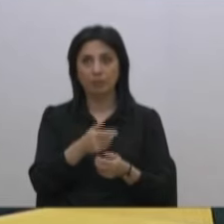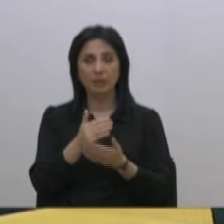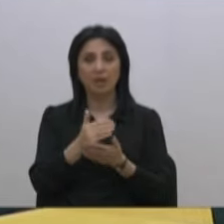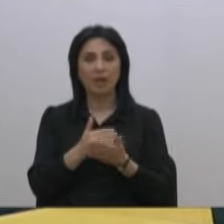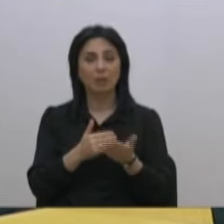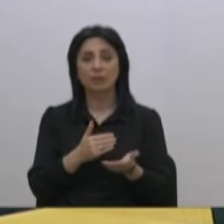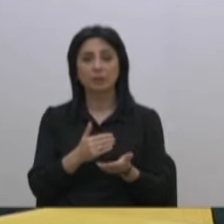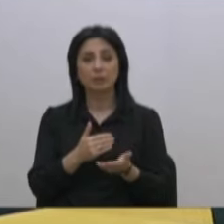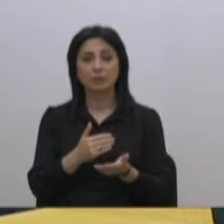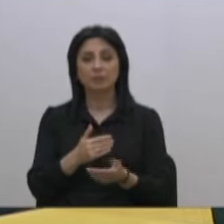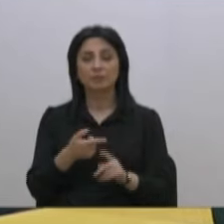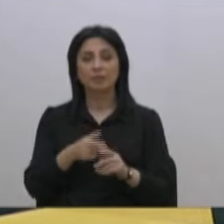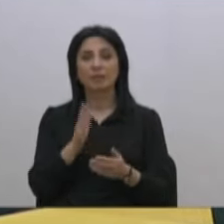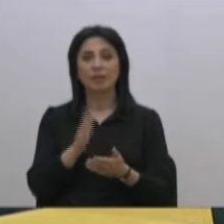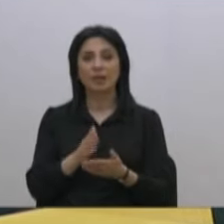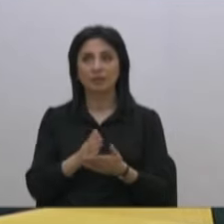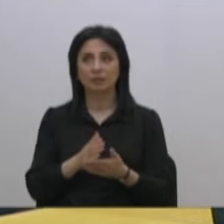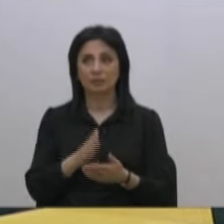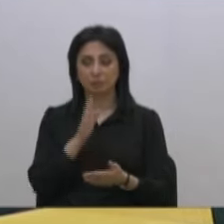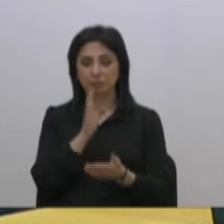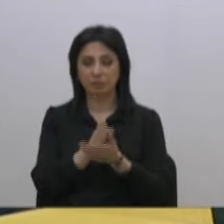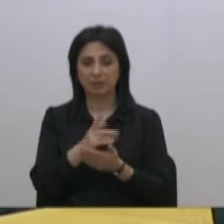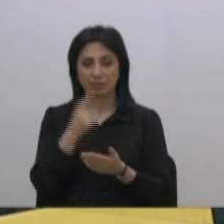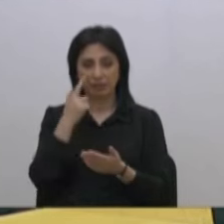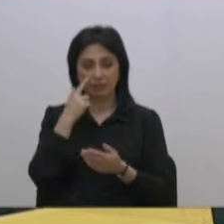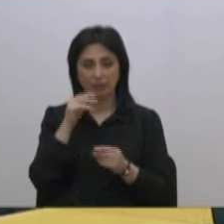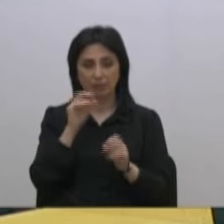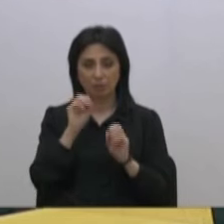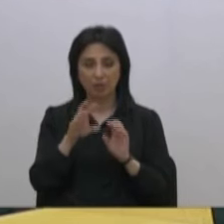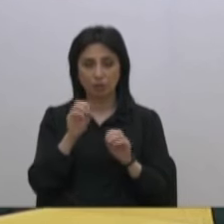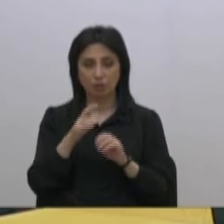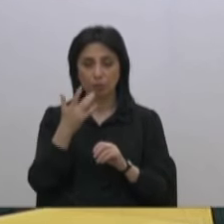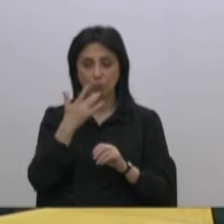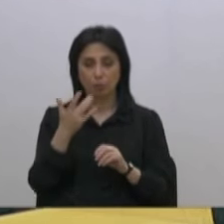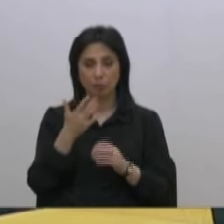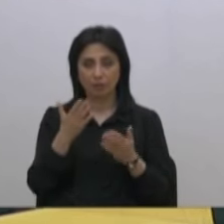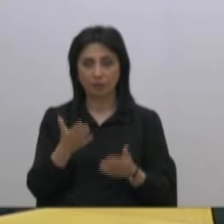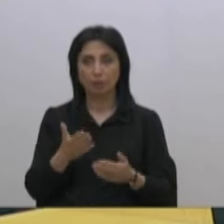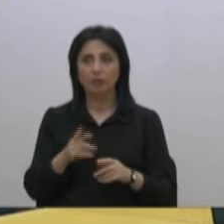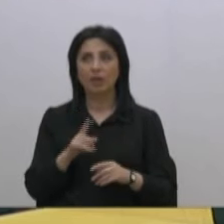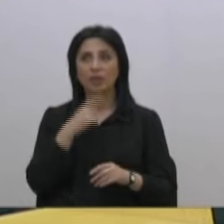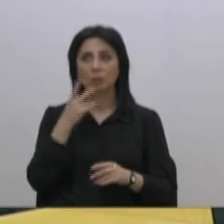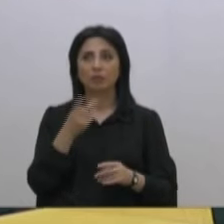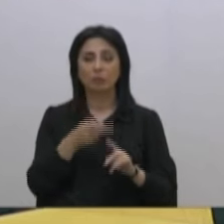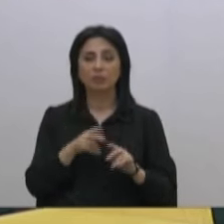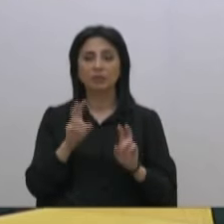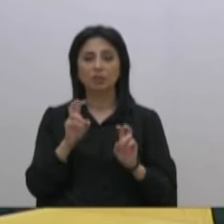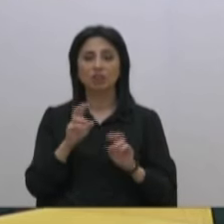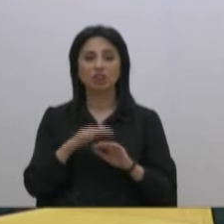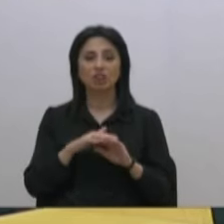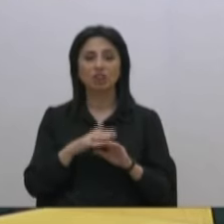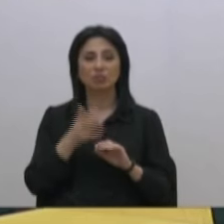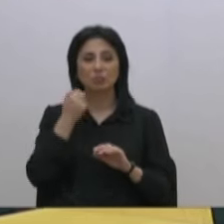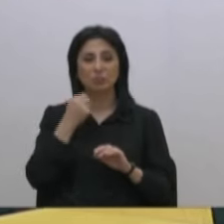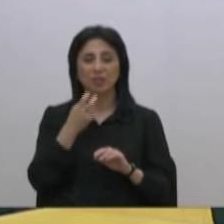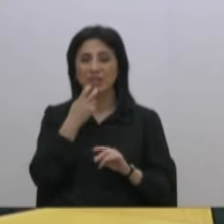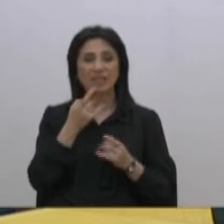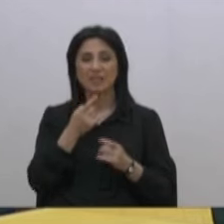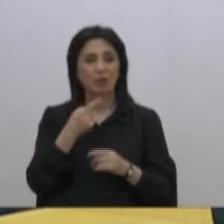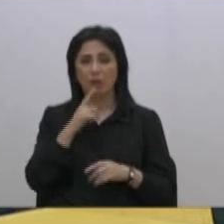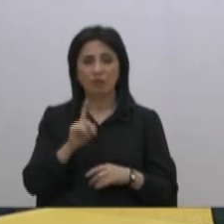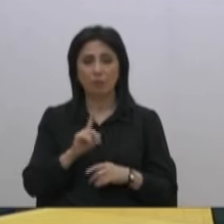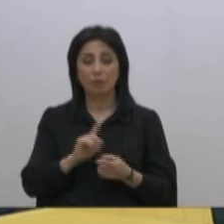რეგლამენტით. ეს არის პირდაპირი თვალთმაქცობა, პოლიტიკური თვალთმაქცობა და რა თქმა უნდა ამას ნიშნისმოგებით და ცინიკურად კი არ